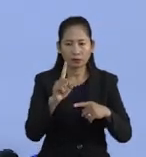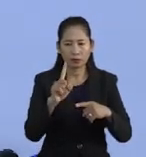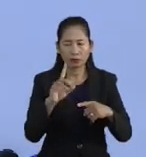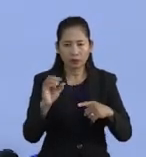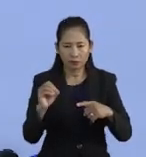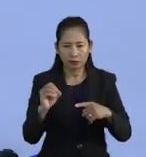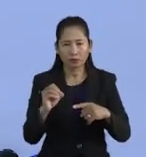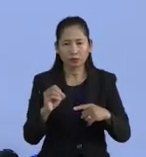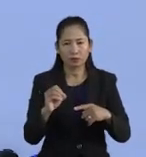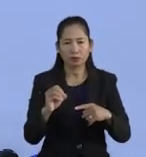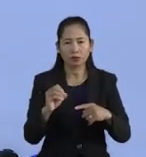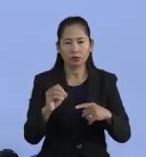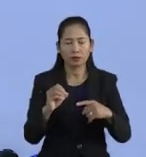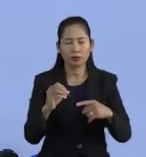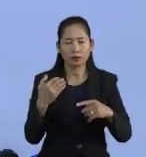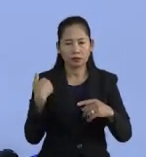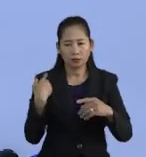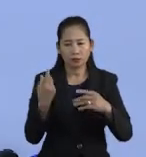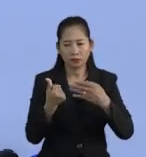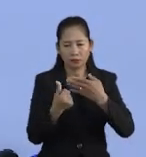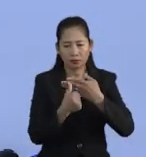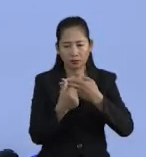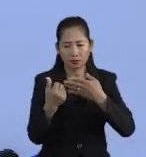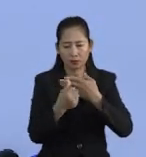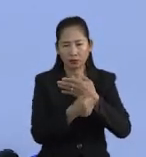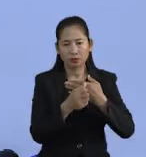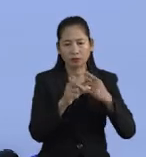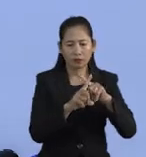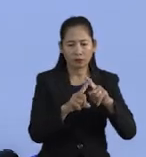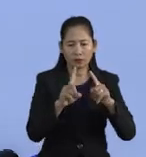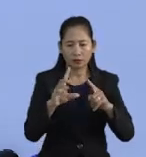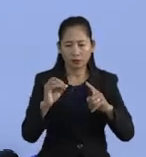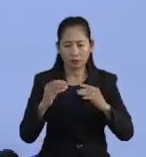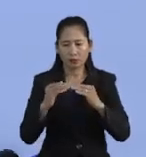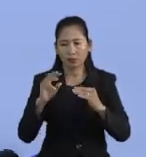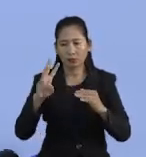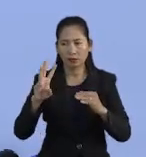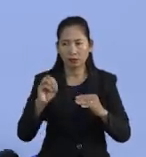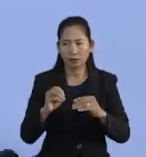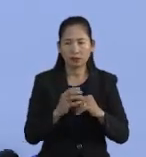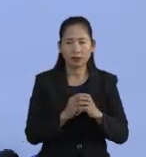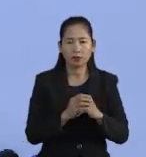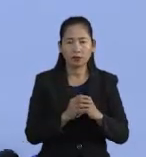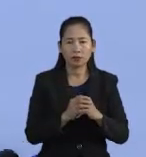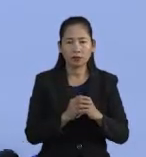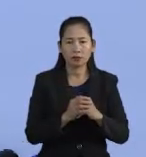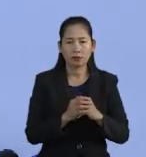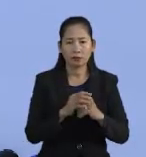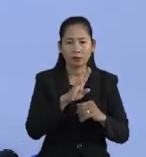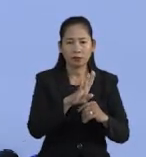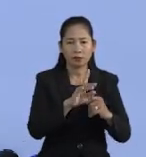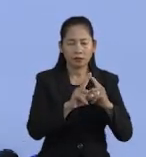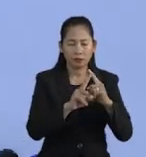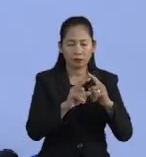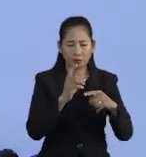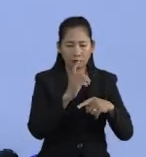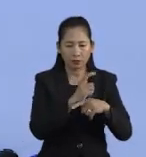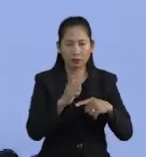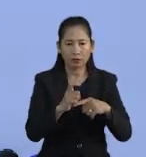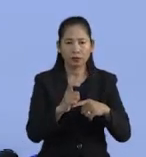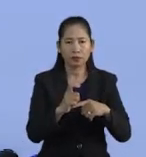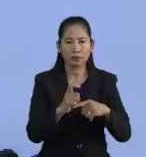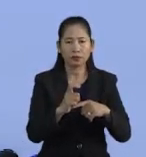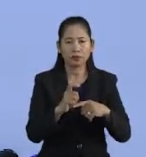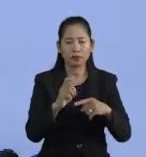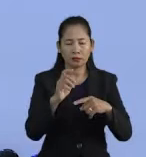đọc và bảy được trong đó miếng làm lại bảy con đường đọp smart đường sản sập bốn nữ